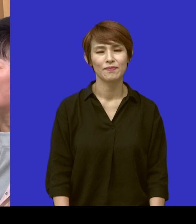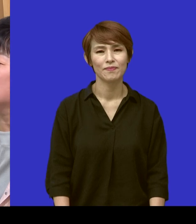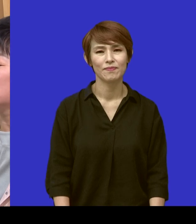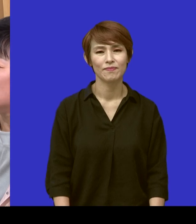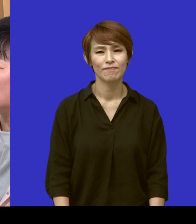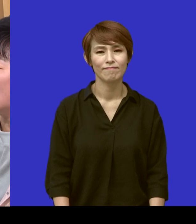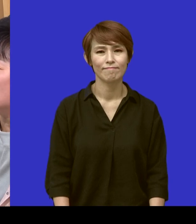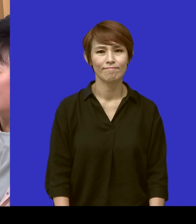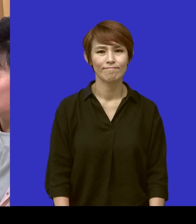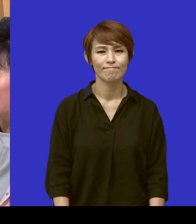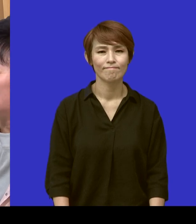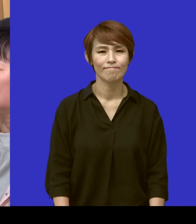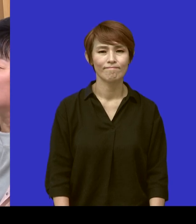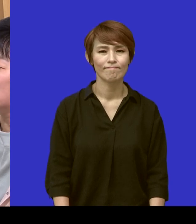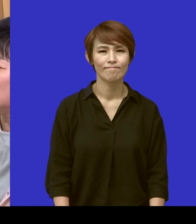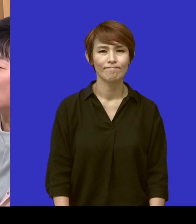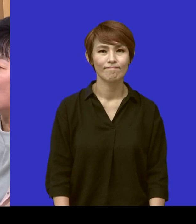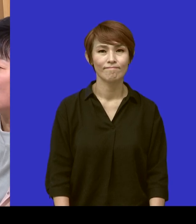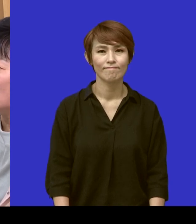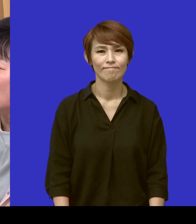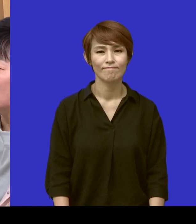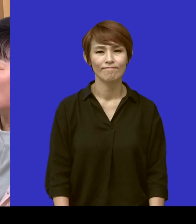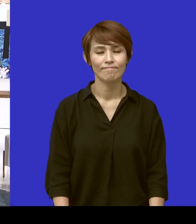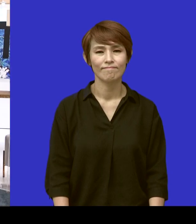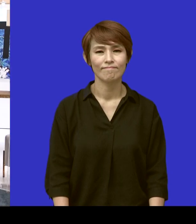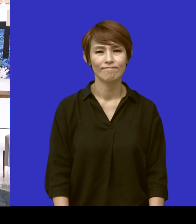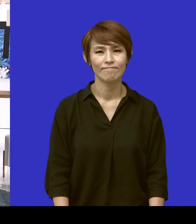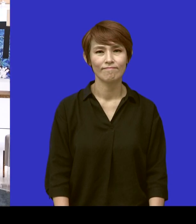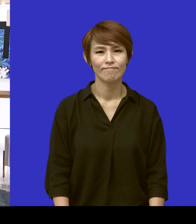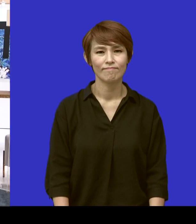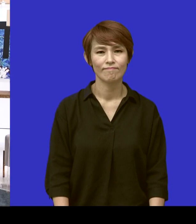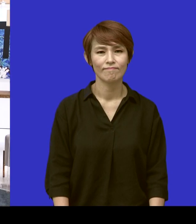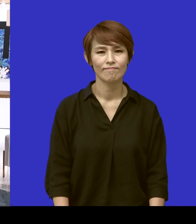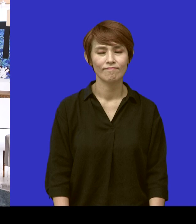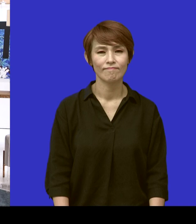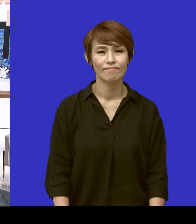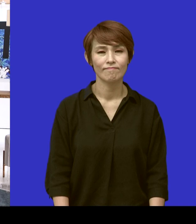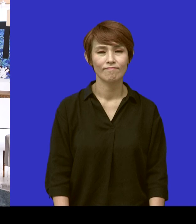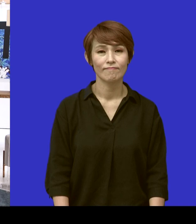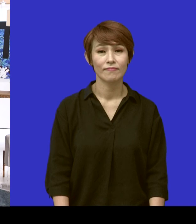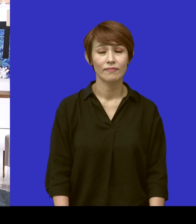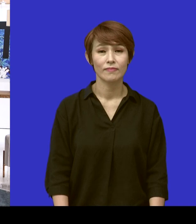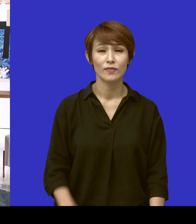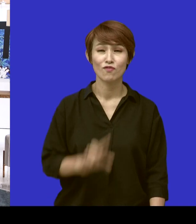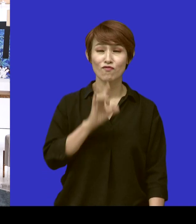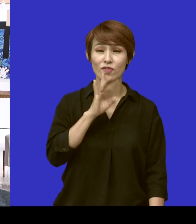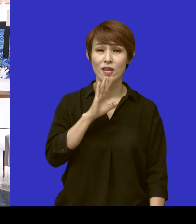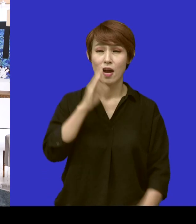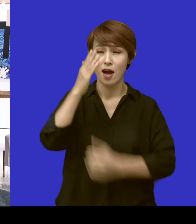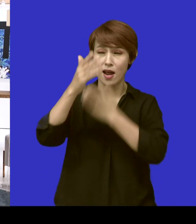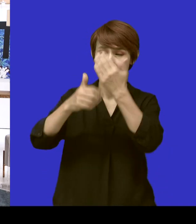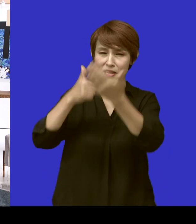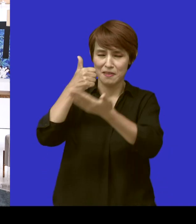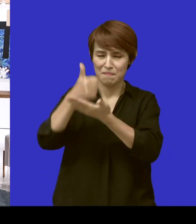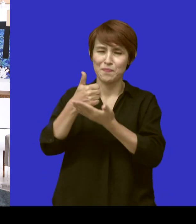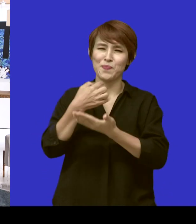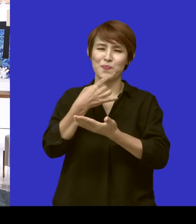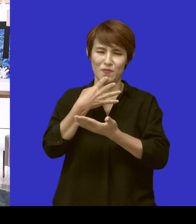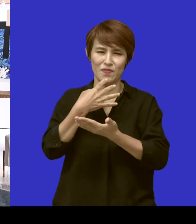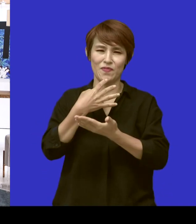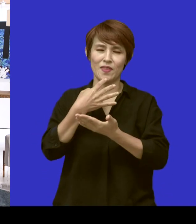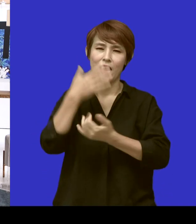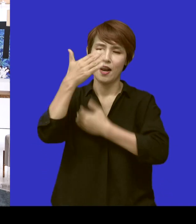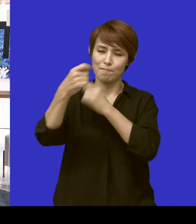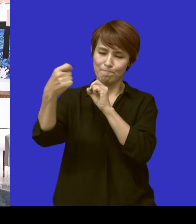세상과 멀어지면서 사람과 멀어지면서 저에게 유일하게 남은 분이 하나님이시기 때문에 하나님과 더 가까워질 수